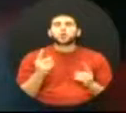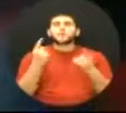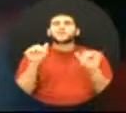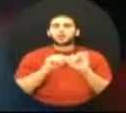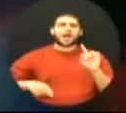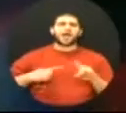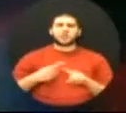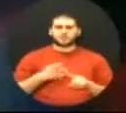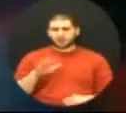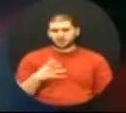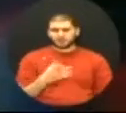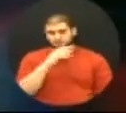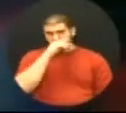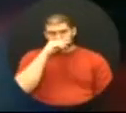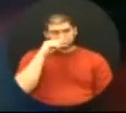היום.